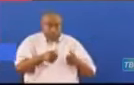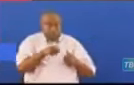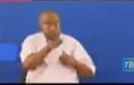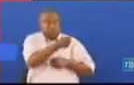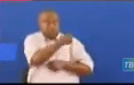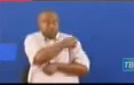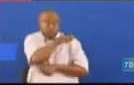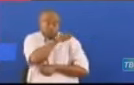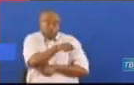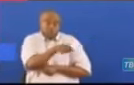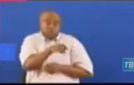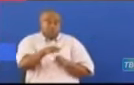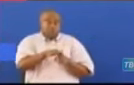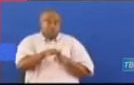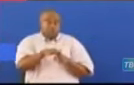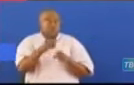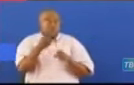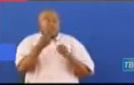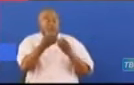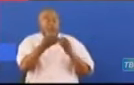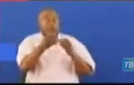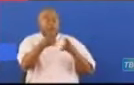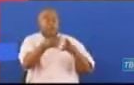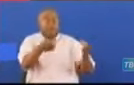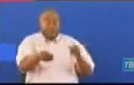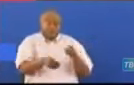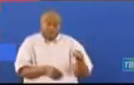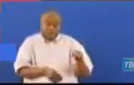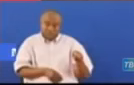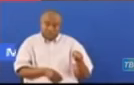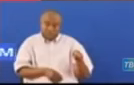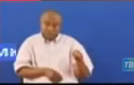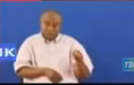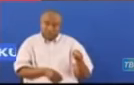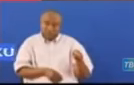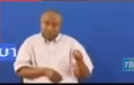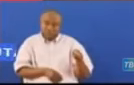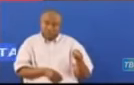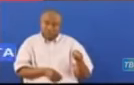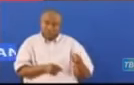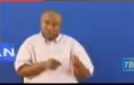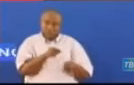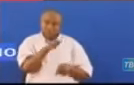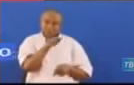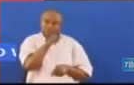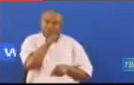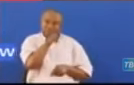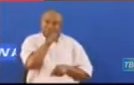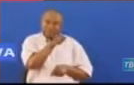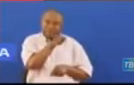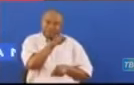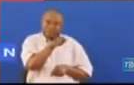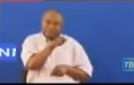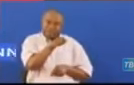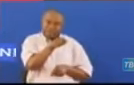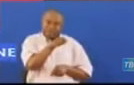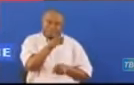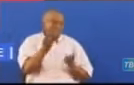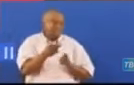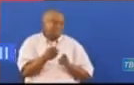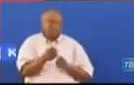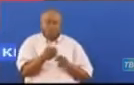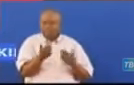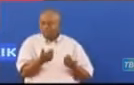hii mkiitumia italeta madhara, hilo jambo ni severe big if not huge insubordination